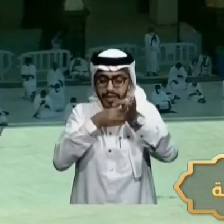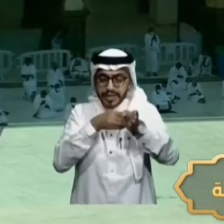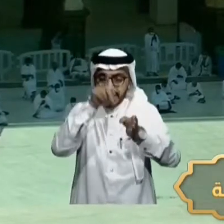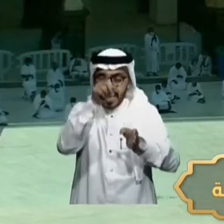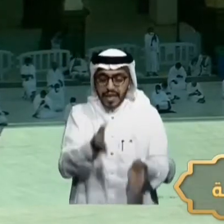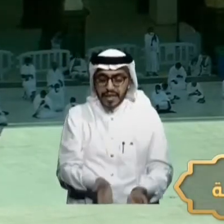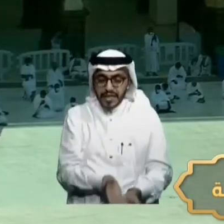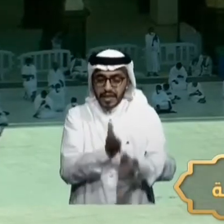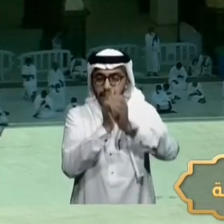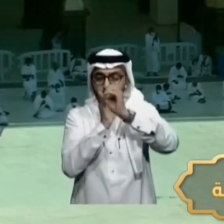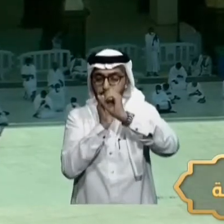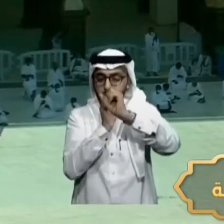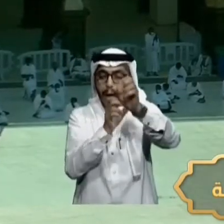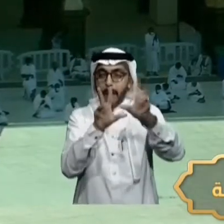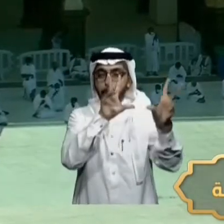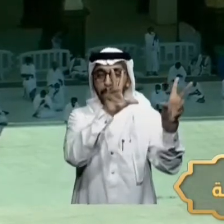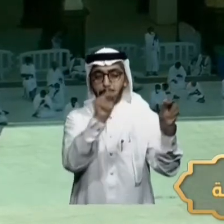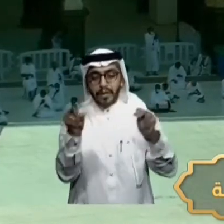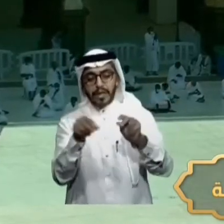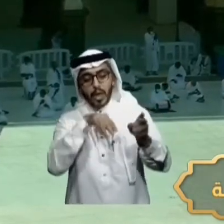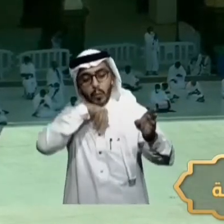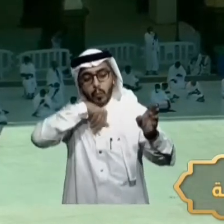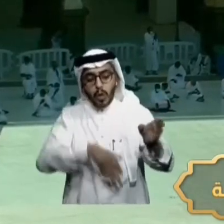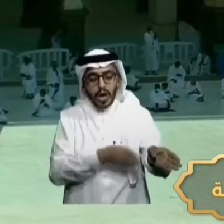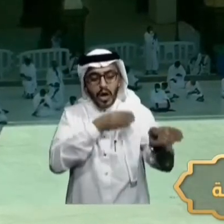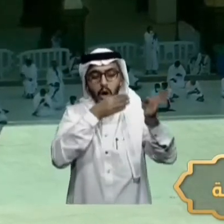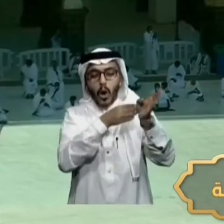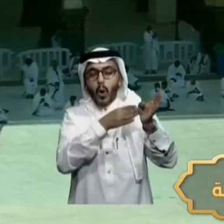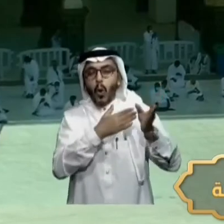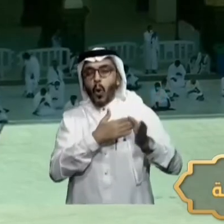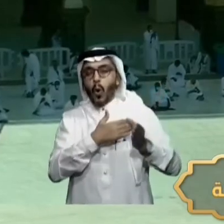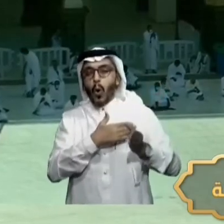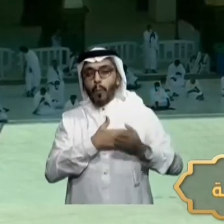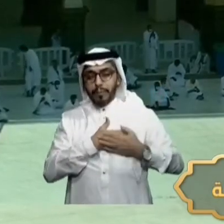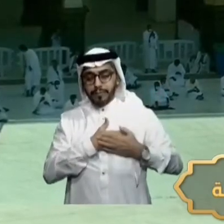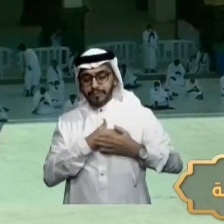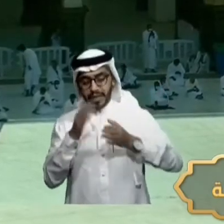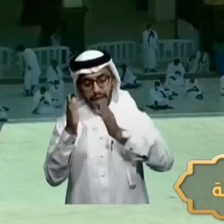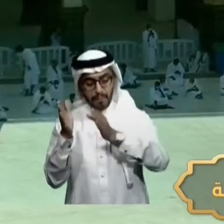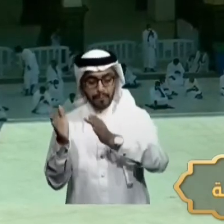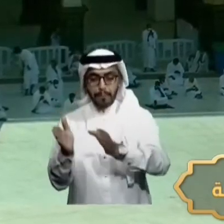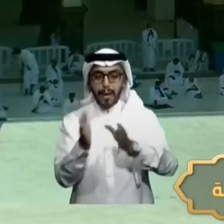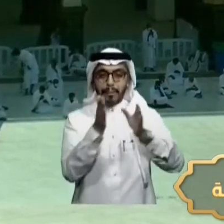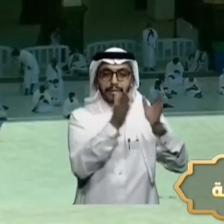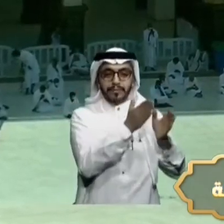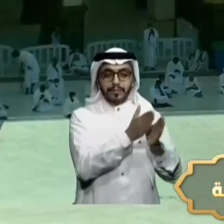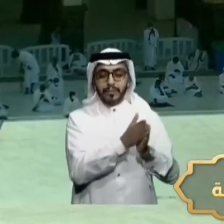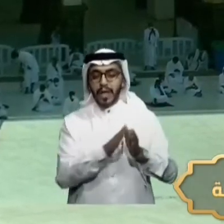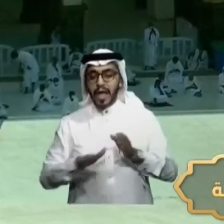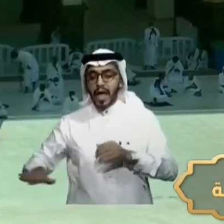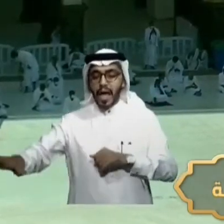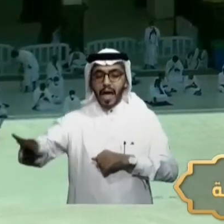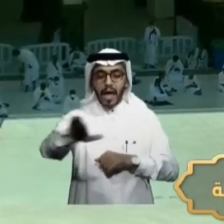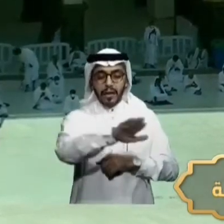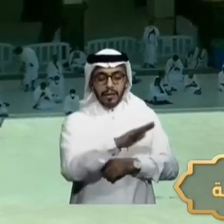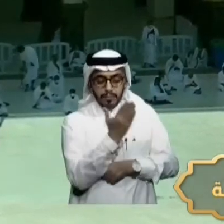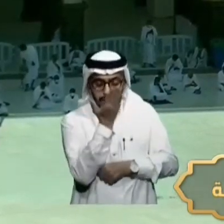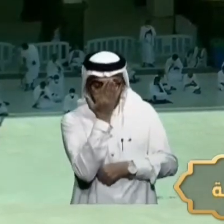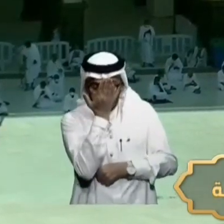تبعهم بإحسانٍ اقتداءً واشتياقًا. أما بعد، فيا عباد